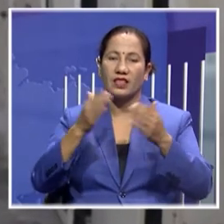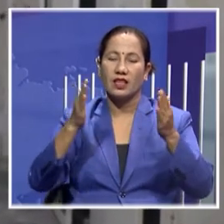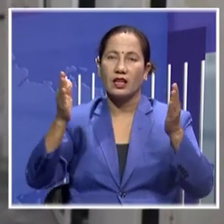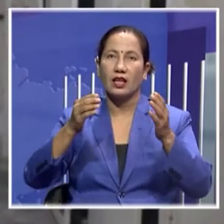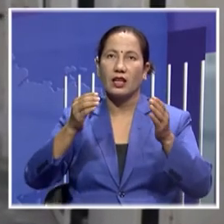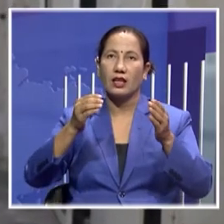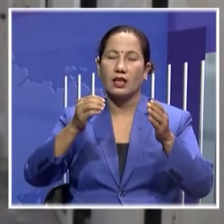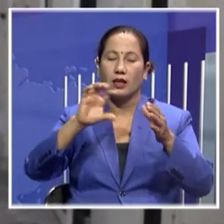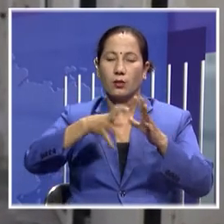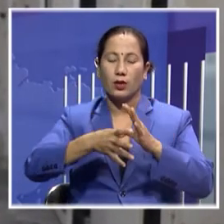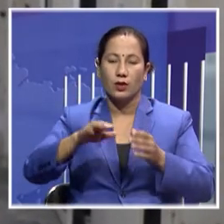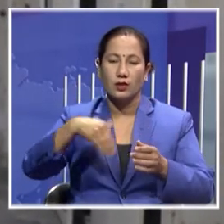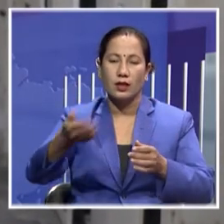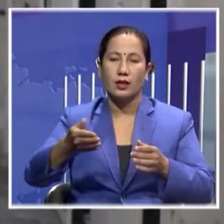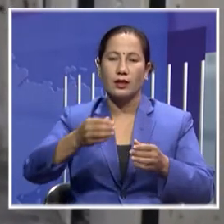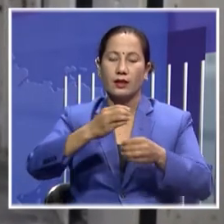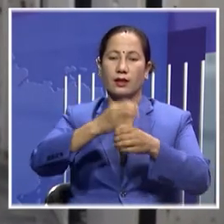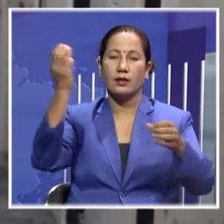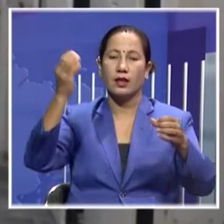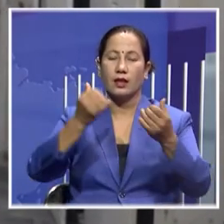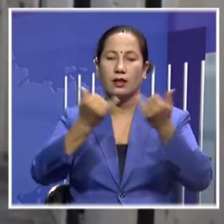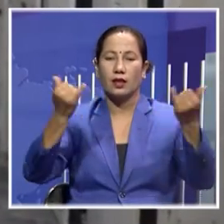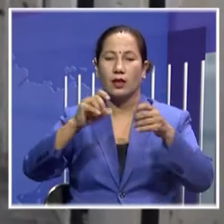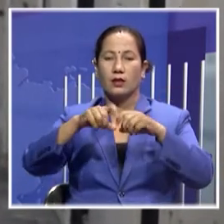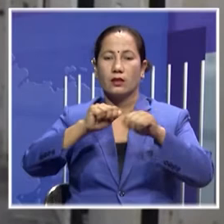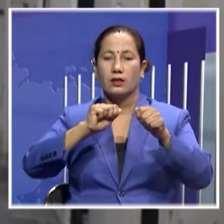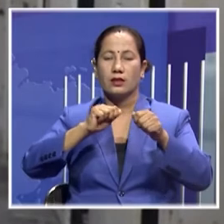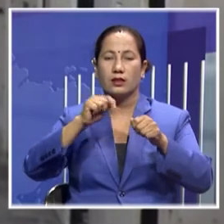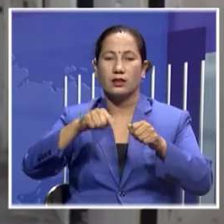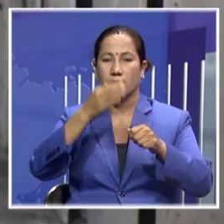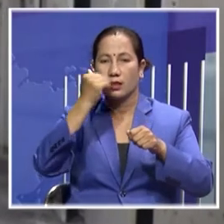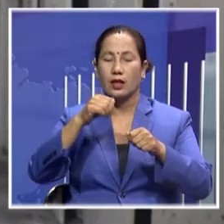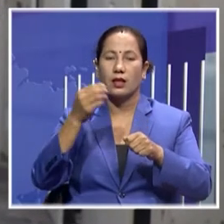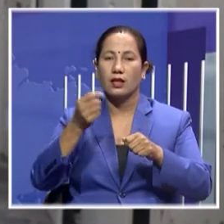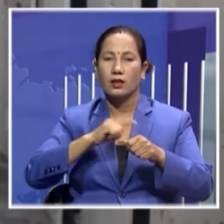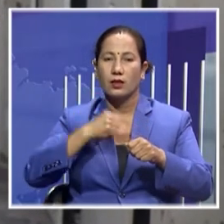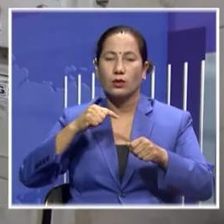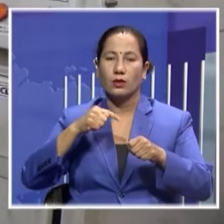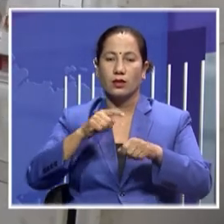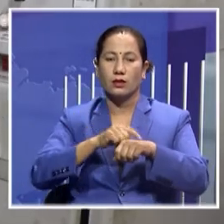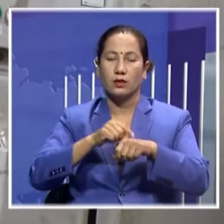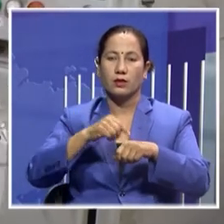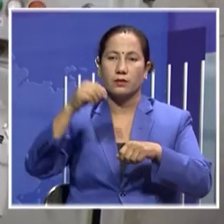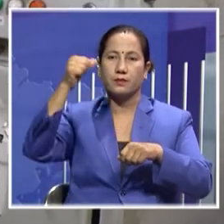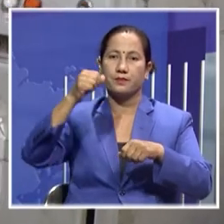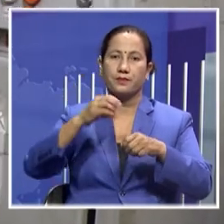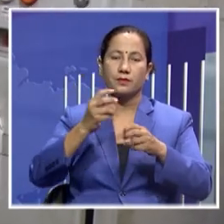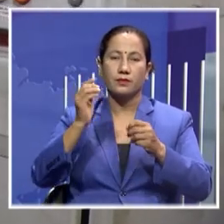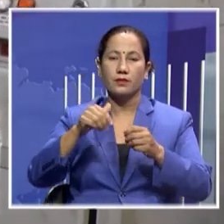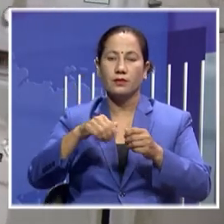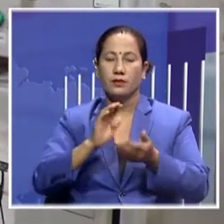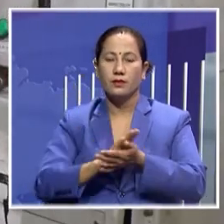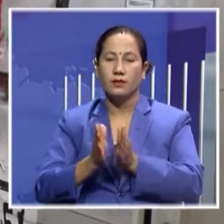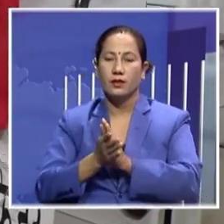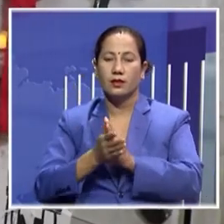झर्ने, पहिरोमा पोलहरू जाने, तारहरू भाँचिने त्यस्तो भएको कारणले चाहिँ कुनै समयमा बत्ती गएको छ। अहिले बैतडीमा